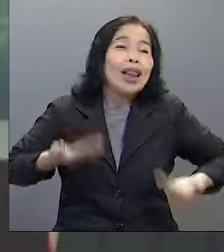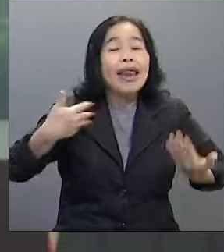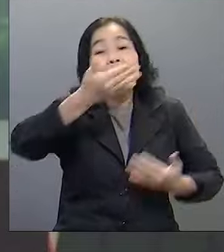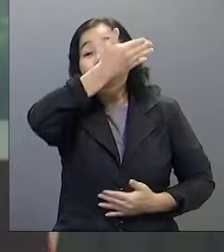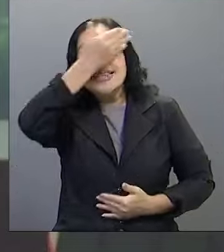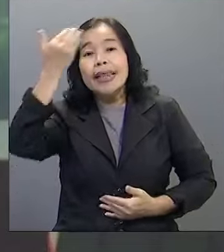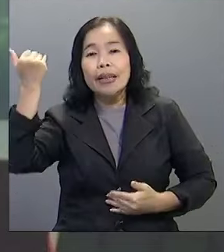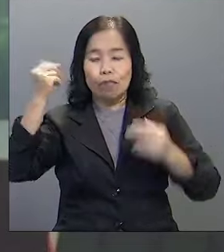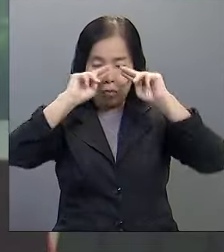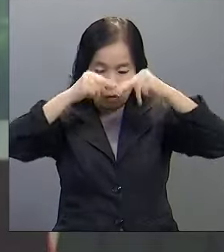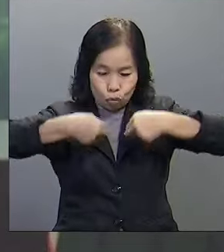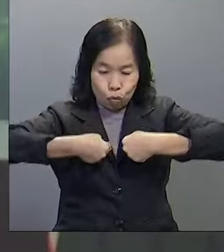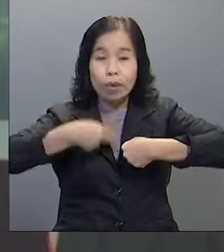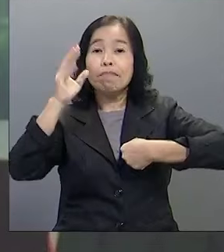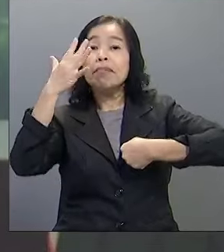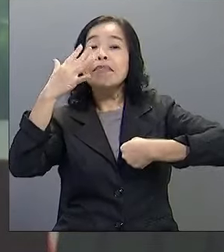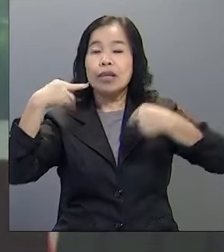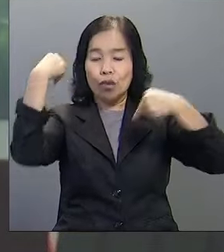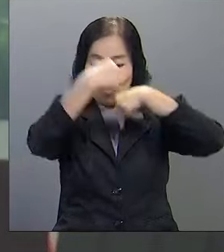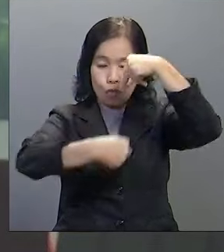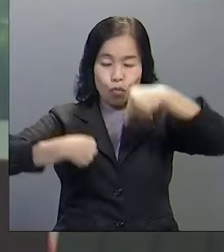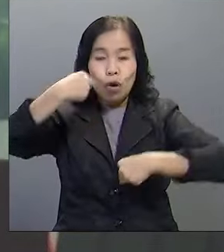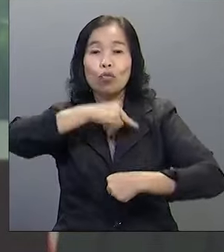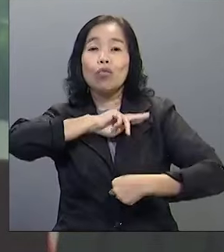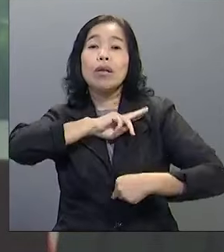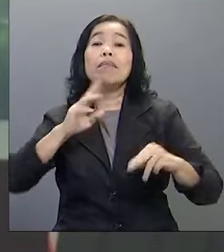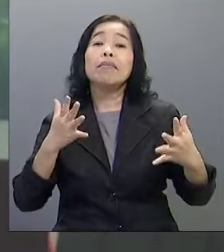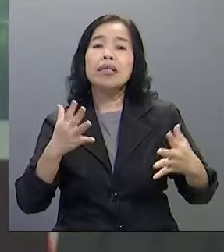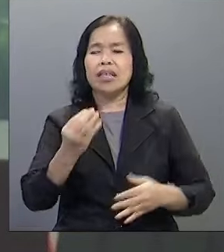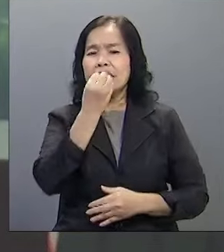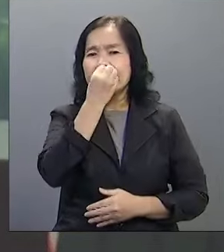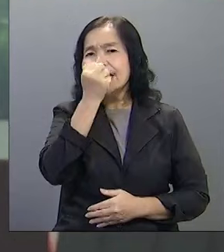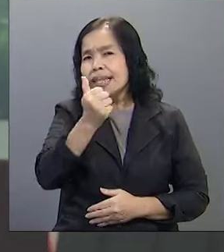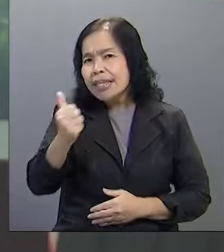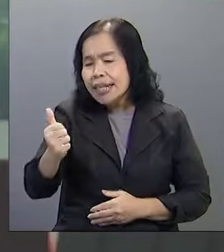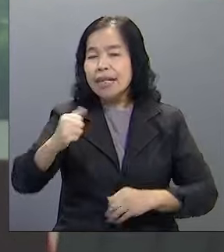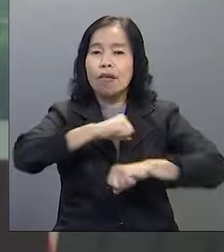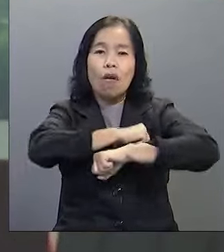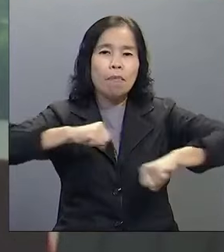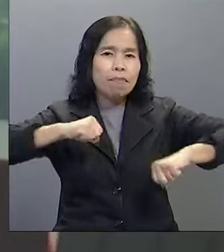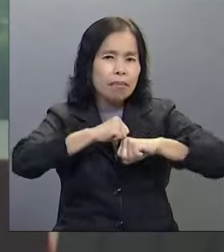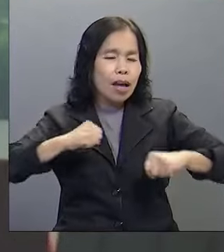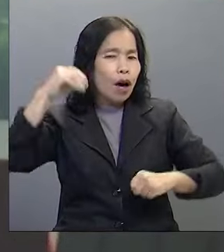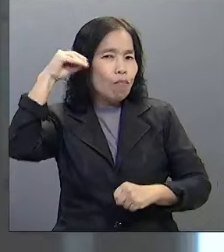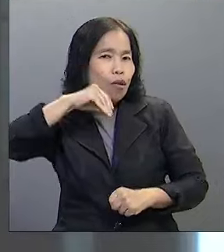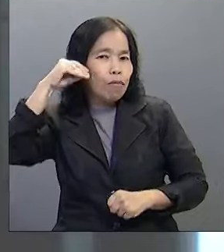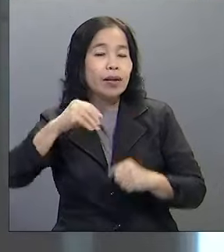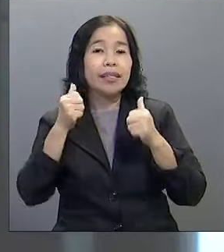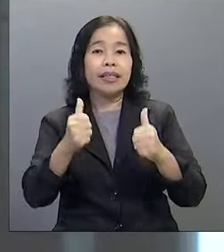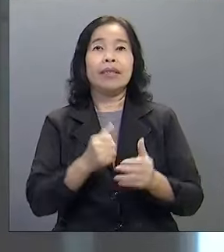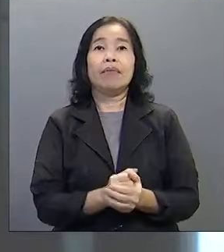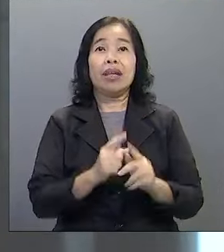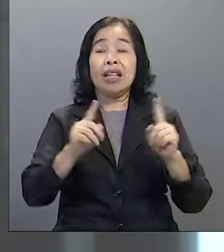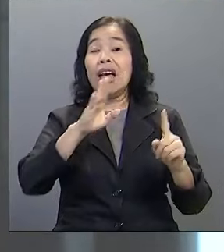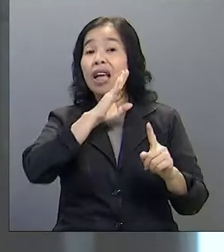ดูแลตัวเองซ่อมแซมบำรุงหรือเมนเทนแนนตัวเองด้วยหาอาหารดีๆออกกำลังกายอย่างสม่ำเสมอก็ทำให้คุณนั้นมีร่างกายที่แข็งแรงนะครับ แต่ถ้าเลย30